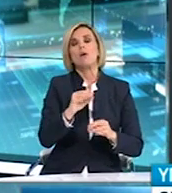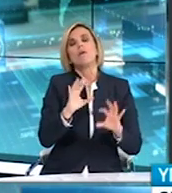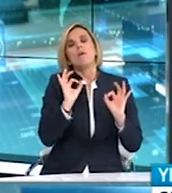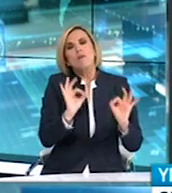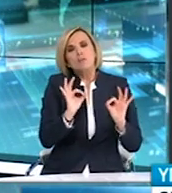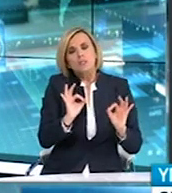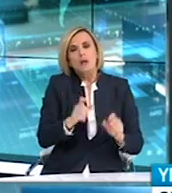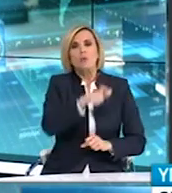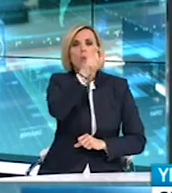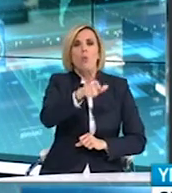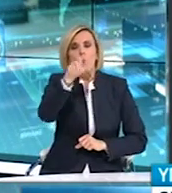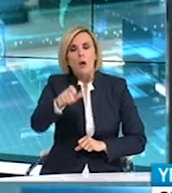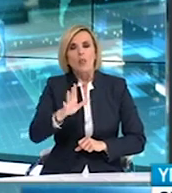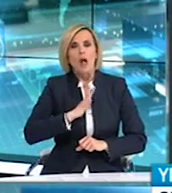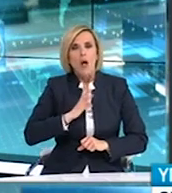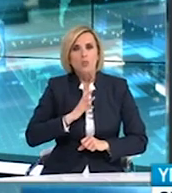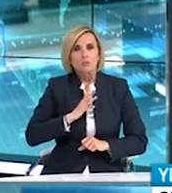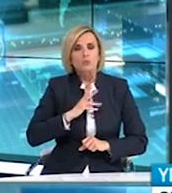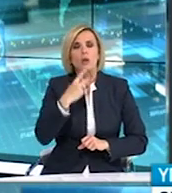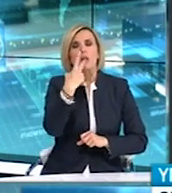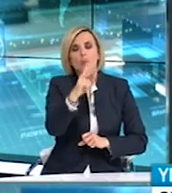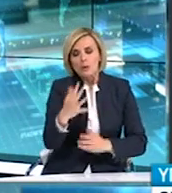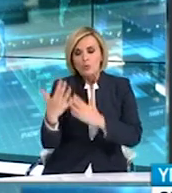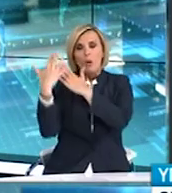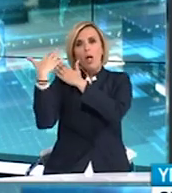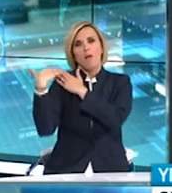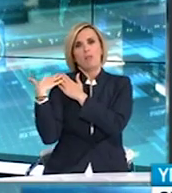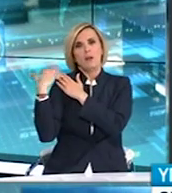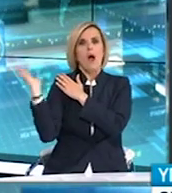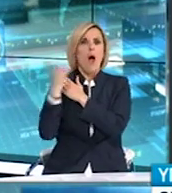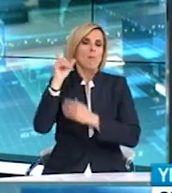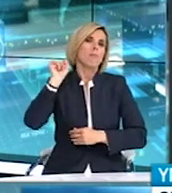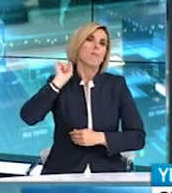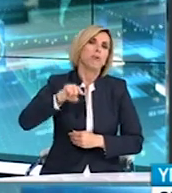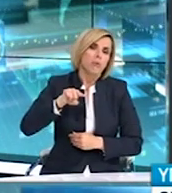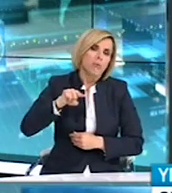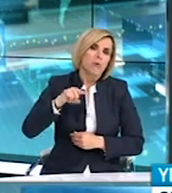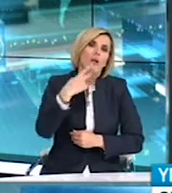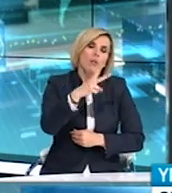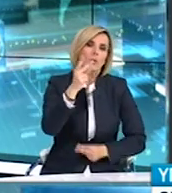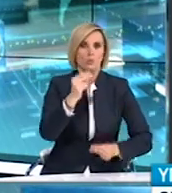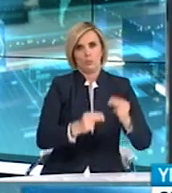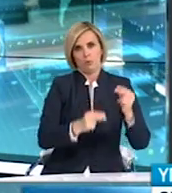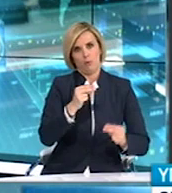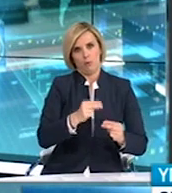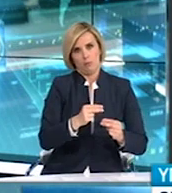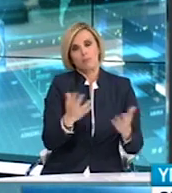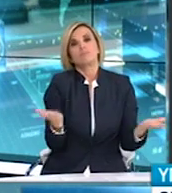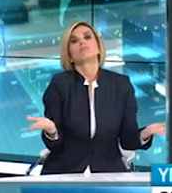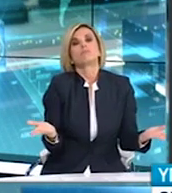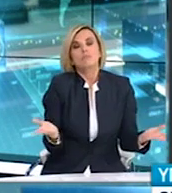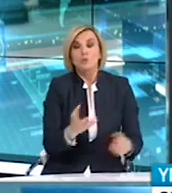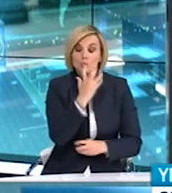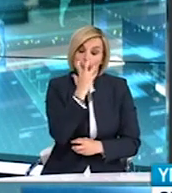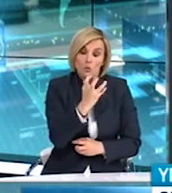τις ποινικές και την ποινική δίωξη, η οποία φτάνει νομίζω ακόμα και μέχρι 3 χρόνια φυλάκιση, πρέπει να γίνει αντιληπτό ότι το ζήτημα